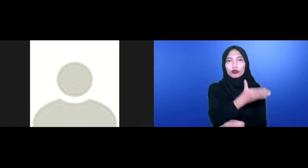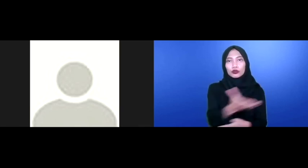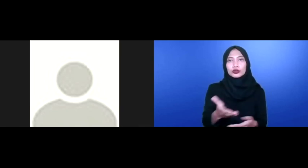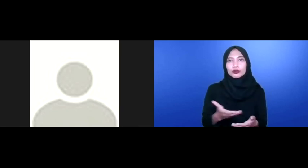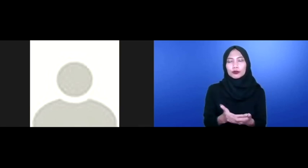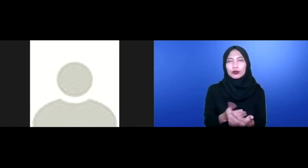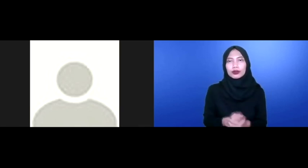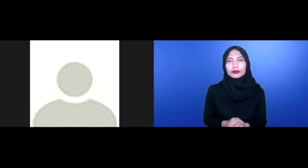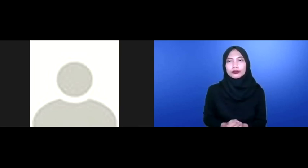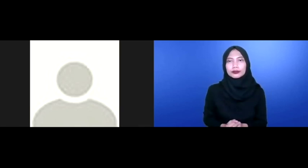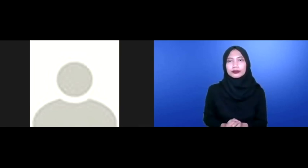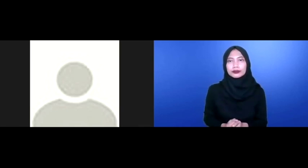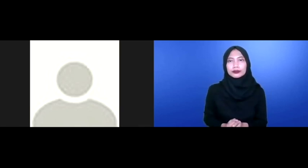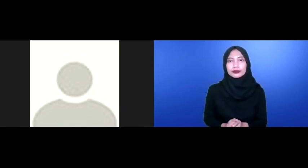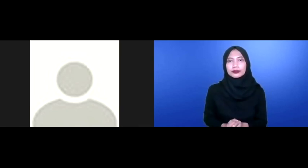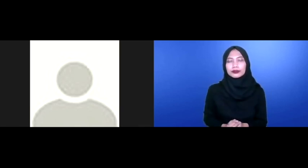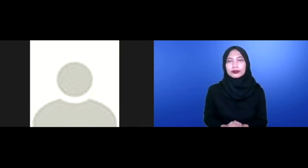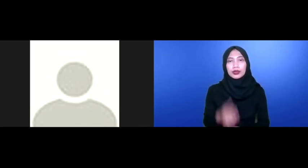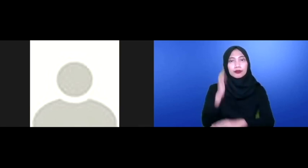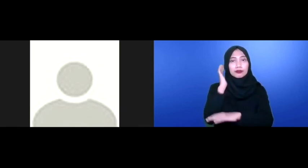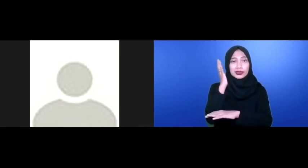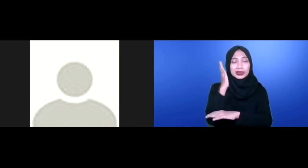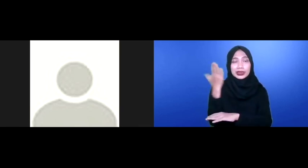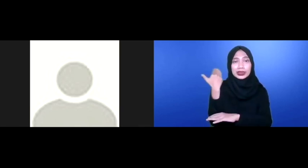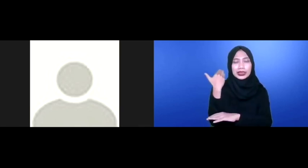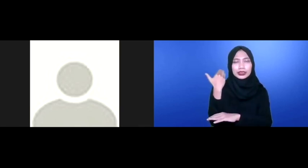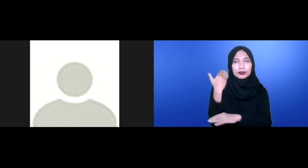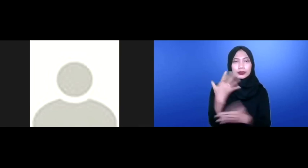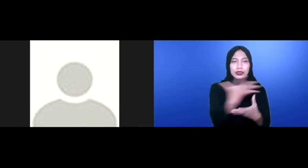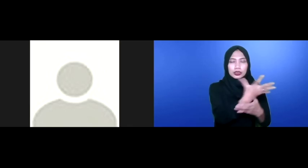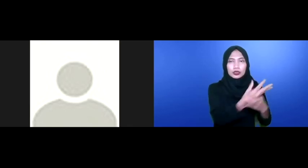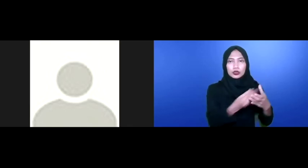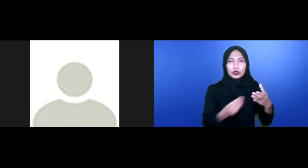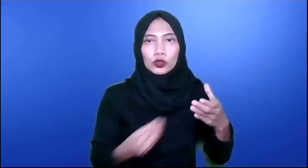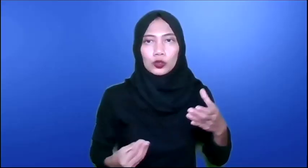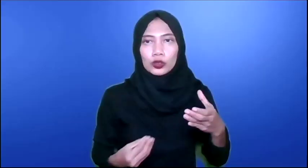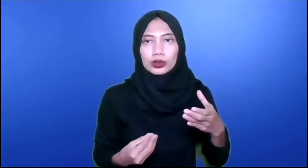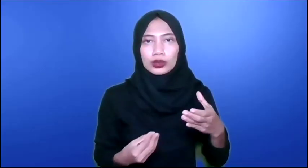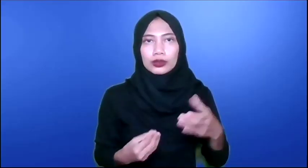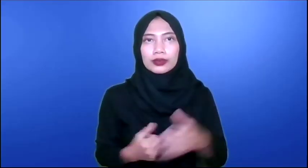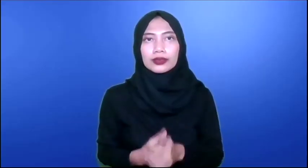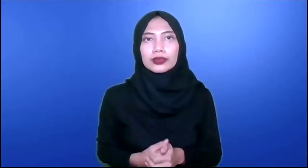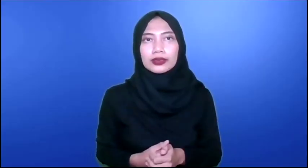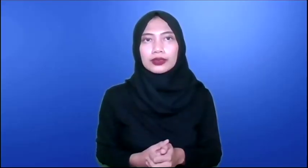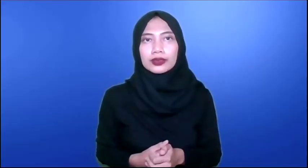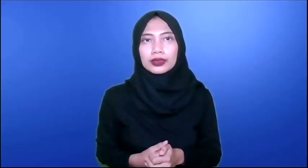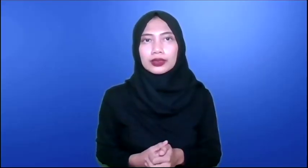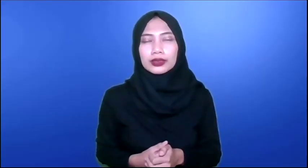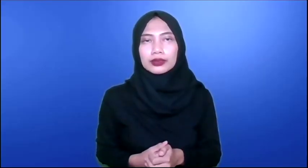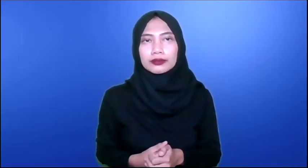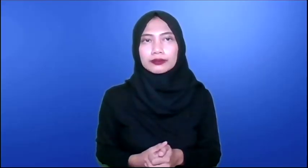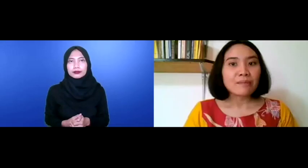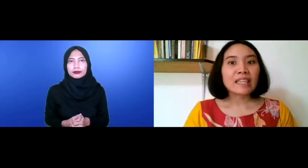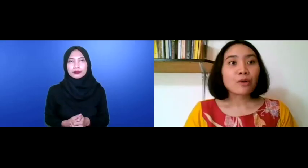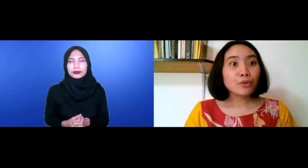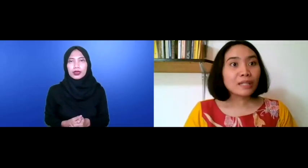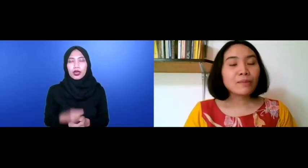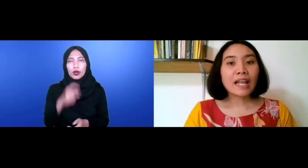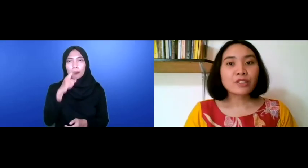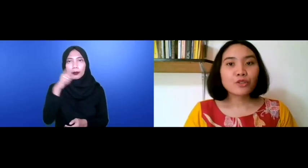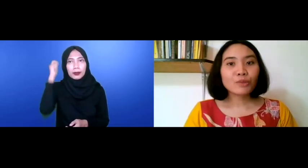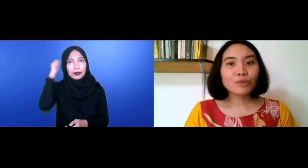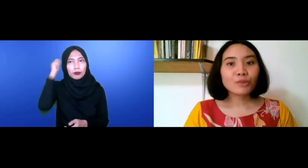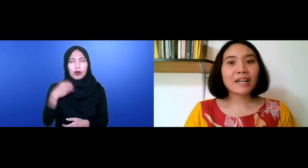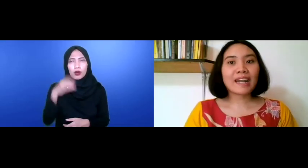Materi presentasi dari webinar ini dapat diunduh pada tautan yang tersedia pada chat room. Jika Ibu dan Bapak ingin mengetahui